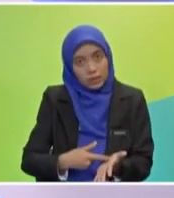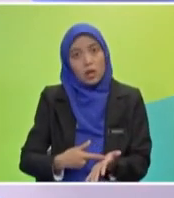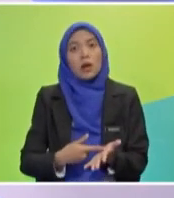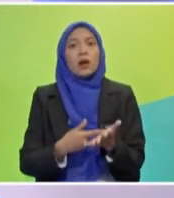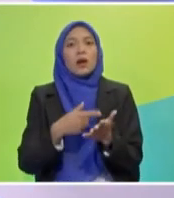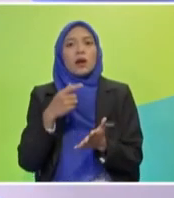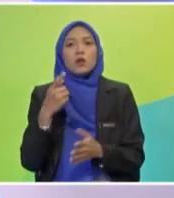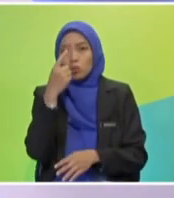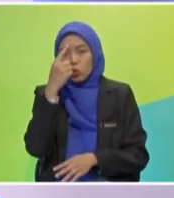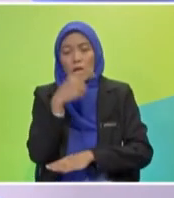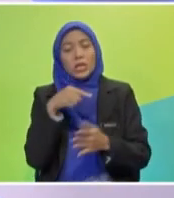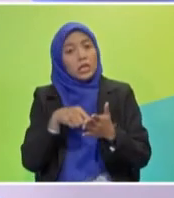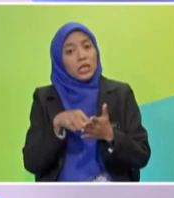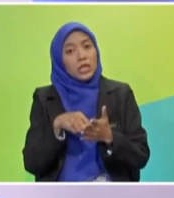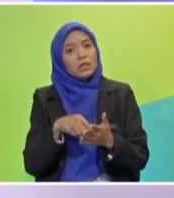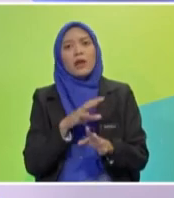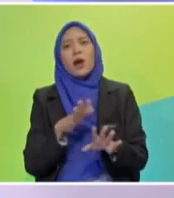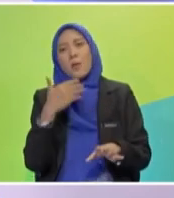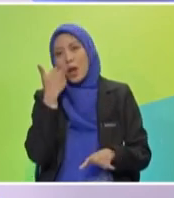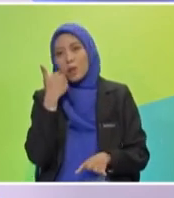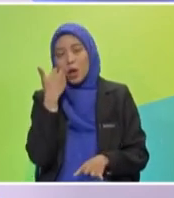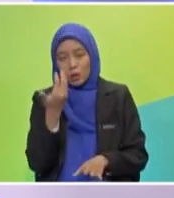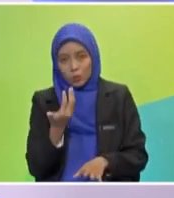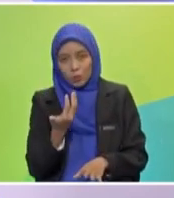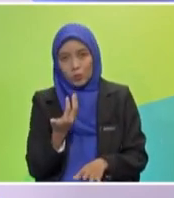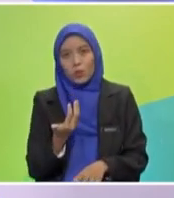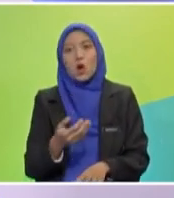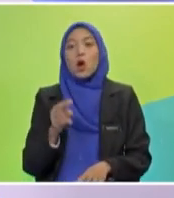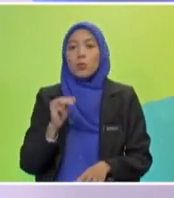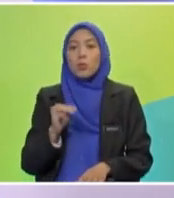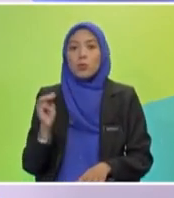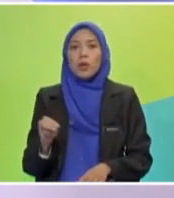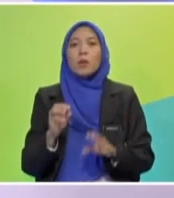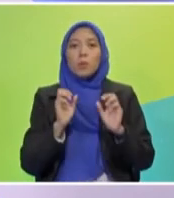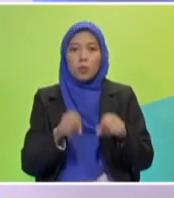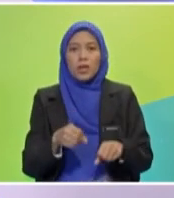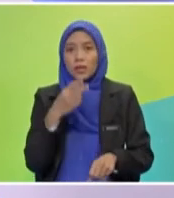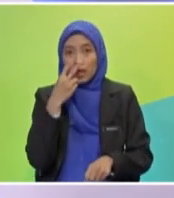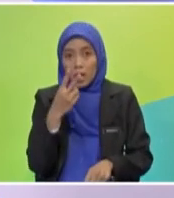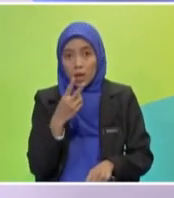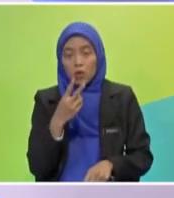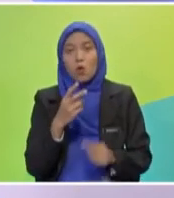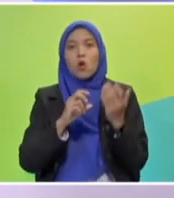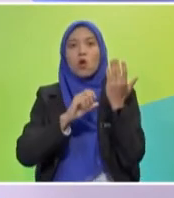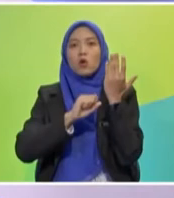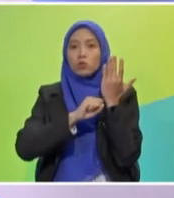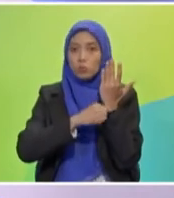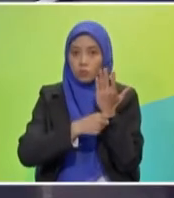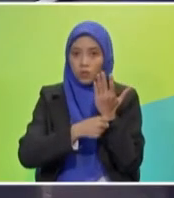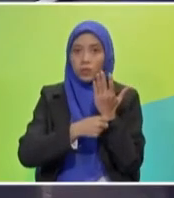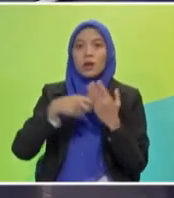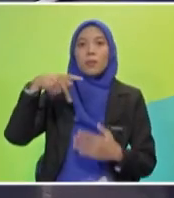kita pada hari ini, jangan malu-malu dan teragak-agak untuk melayari KPM Sumber Perkasaku.